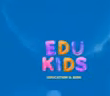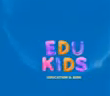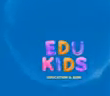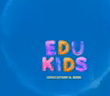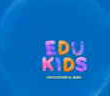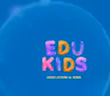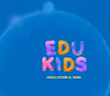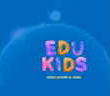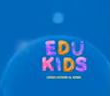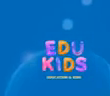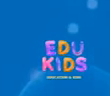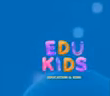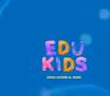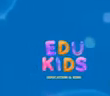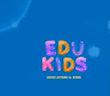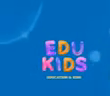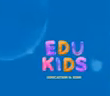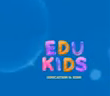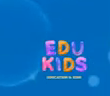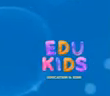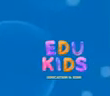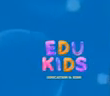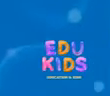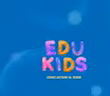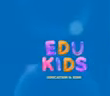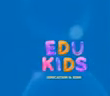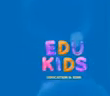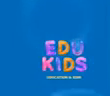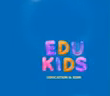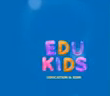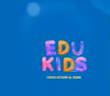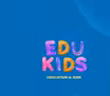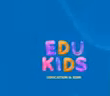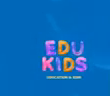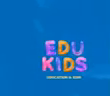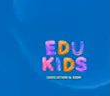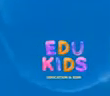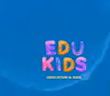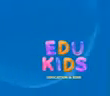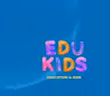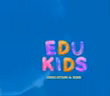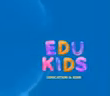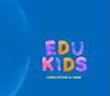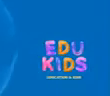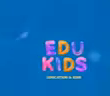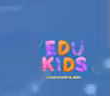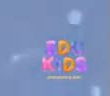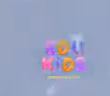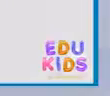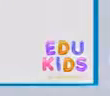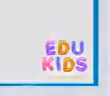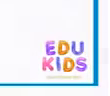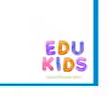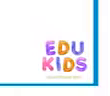ramasida maxsus havo kamerasi bo'lib, suvga kelganda qutqaruv chambaragiga o'xshab ochiladi va katamaranga aylanadi. Kelajak velosipedi